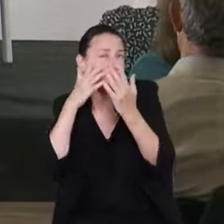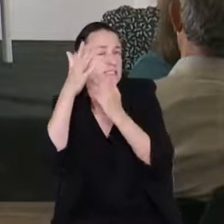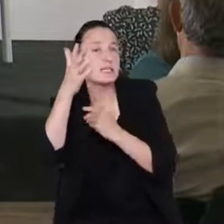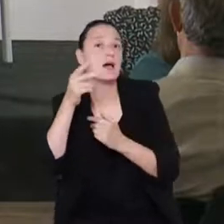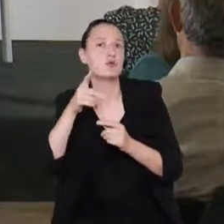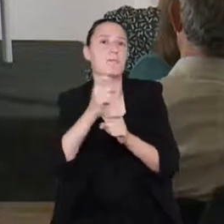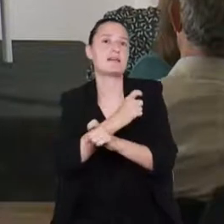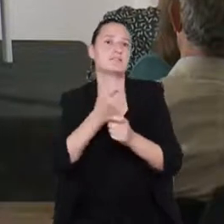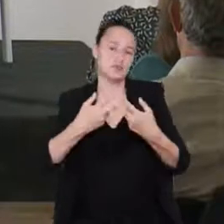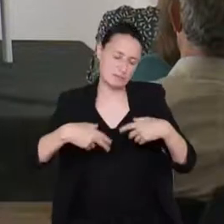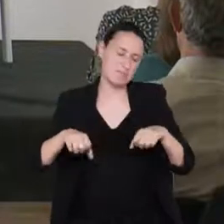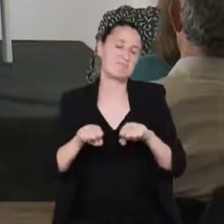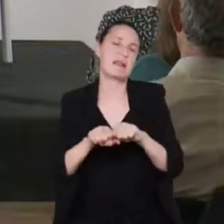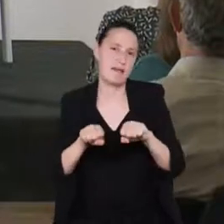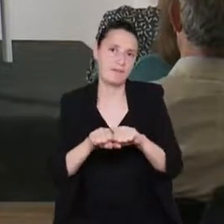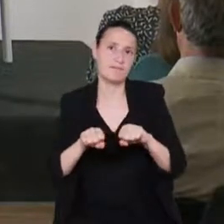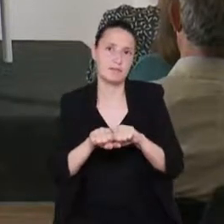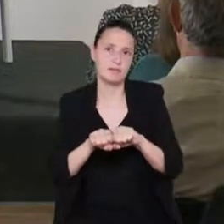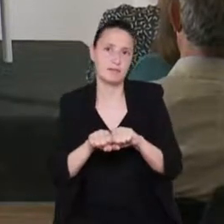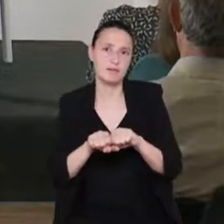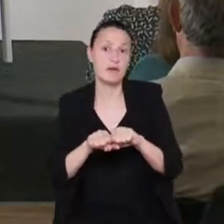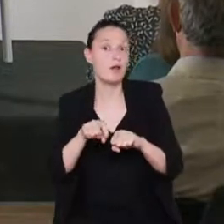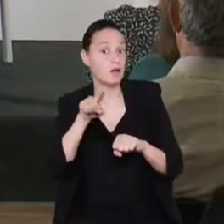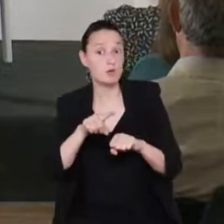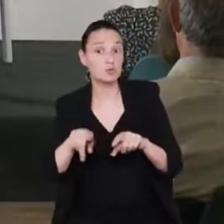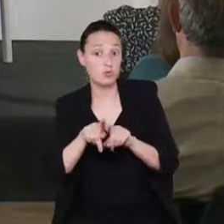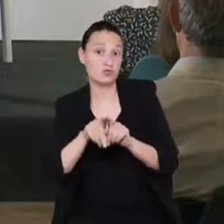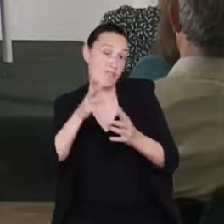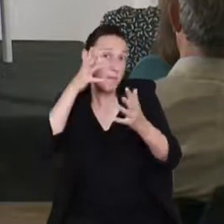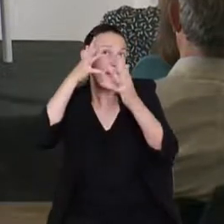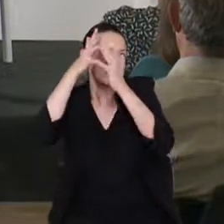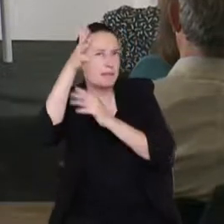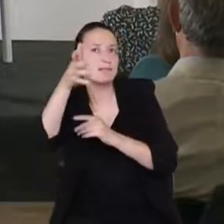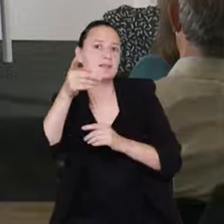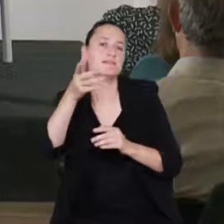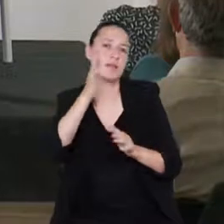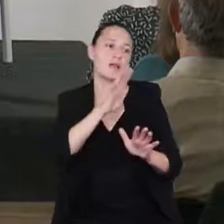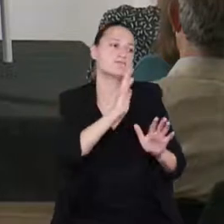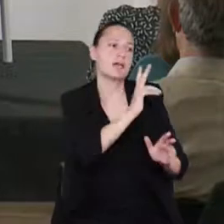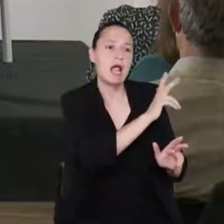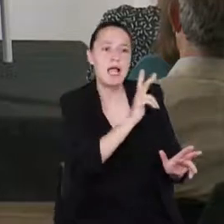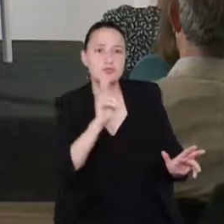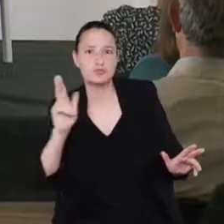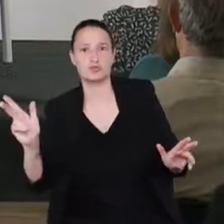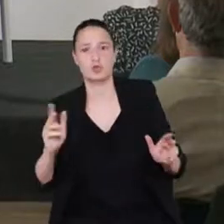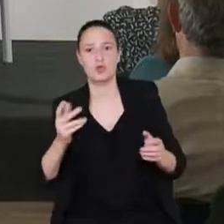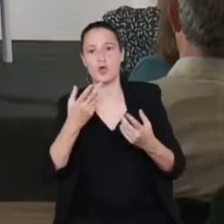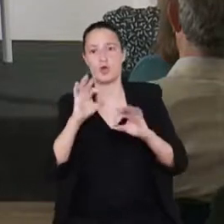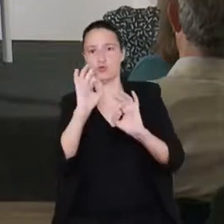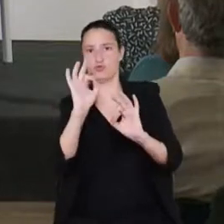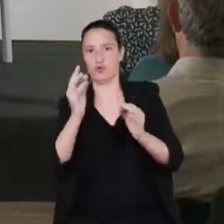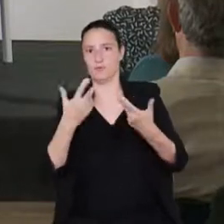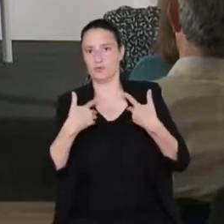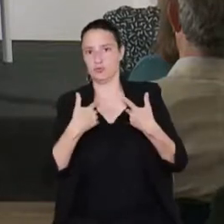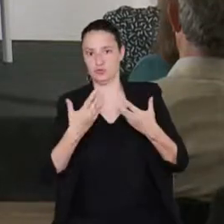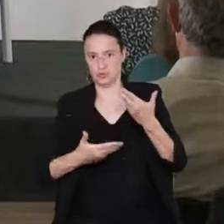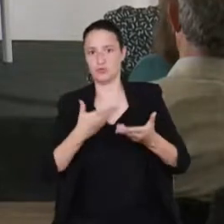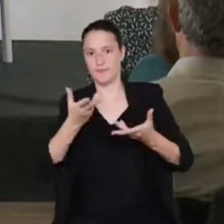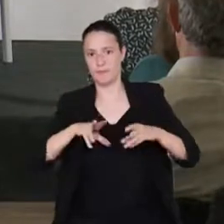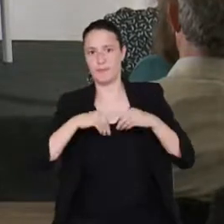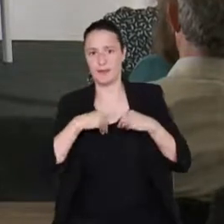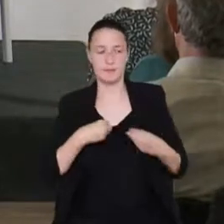sprawiedliwy i zapewnia w perspektywie jakiejś oczywiście dobrobyt wszystkim obywatelom.